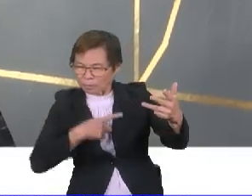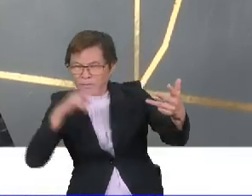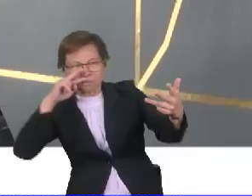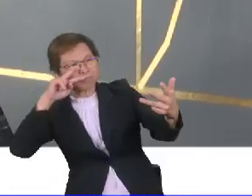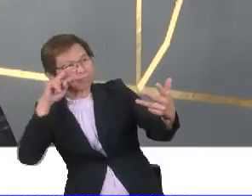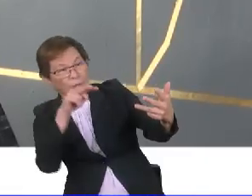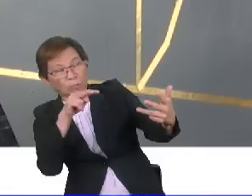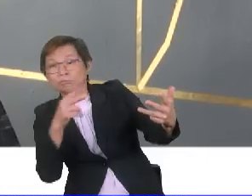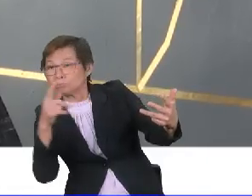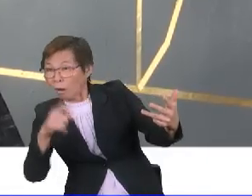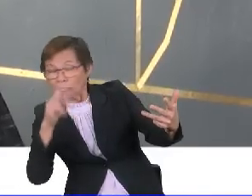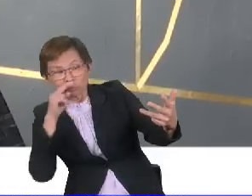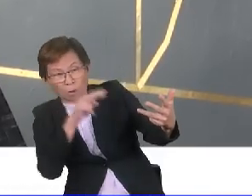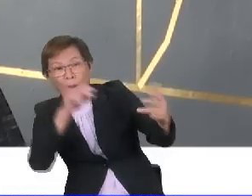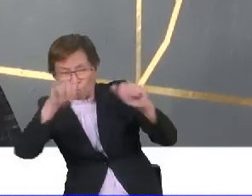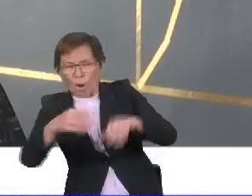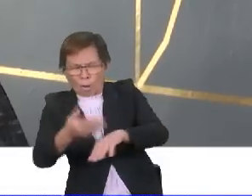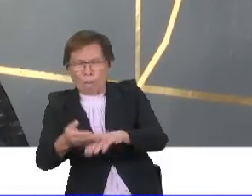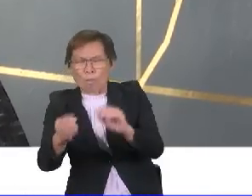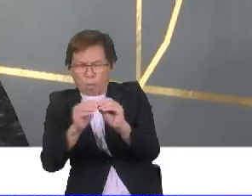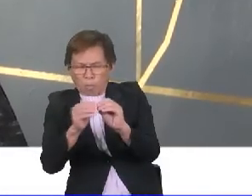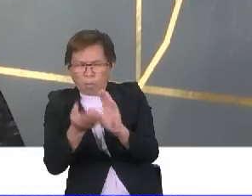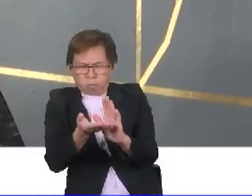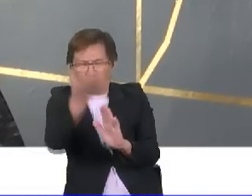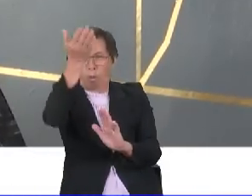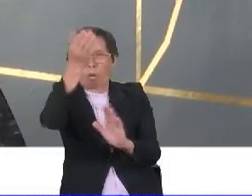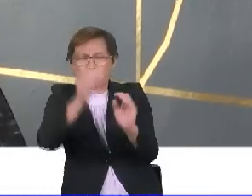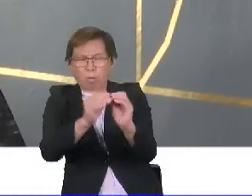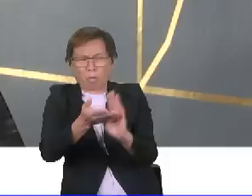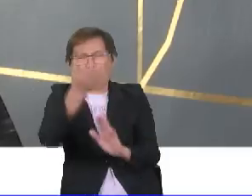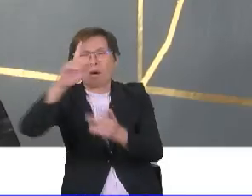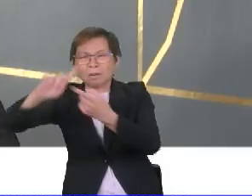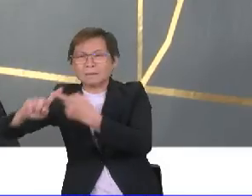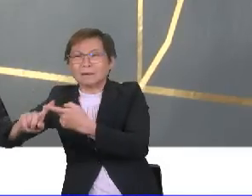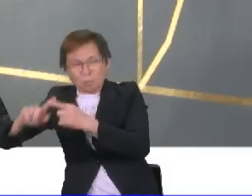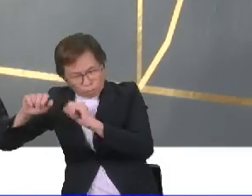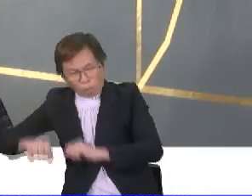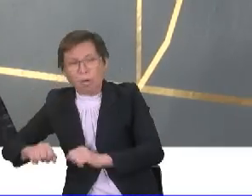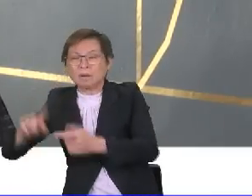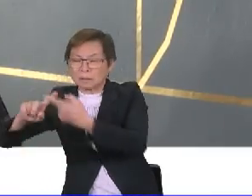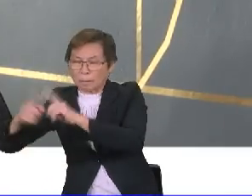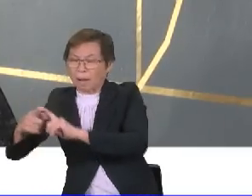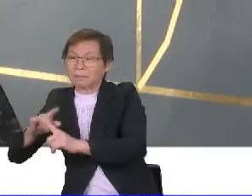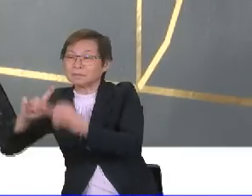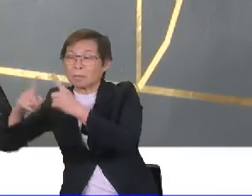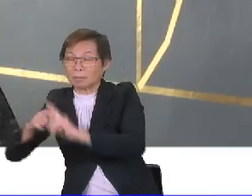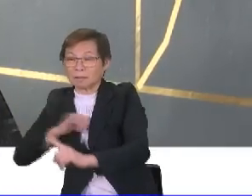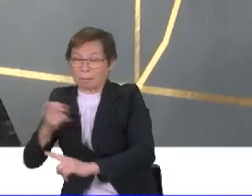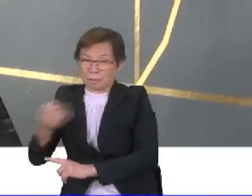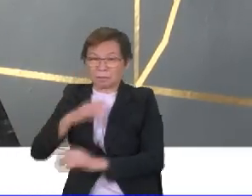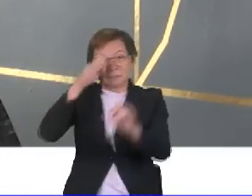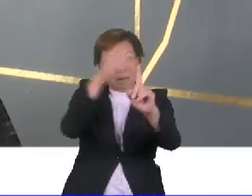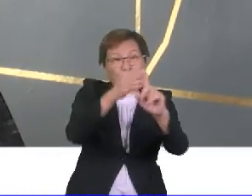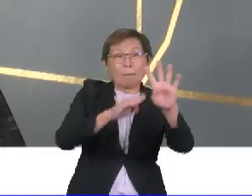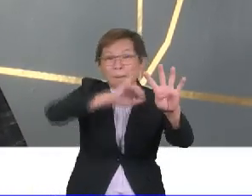Tengok ya kita beli tengok dia boleh meninggal lagi yang daripada tadi sahabat-sahabat saya yang memberitahu tadi kita kaget lebih kurang